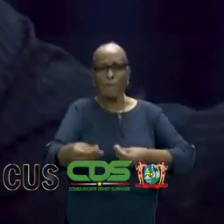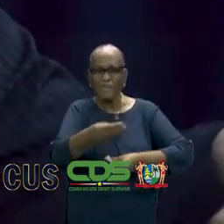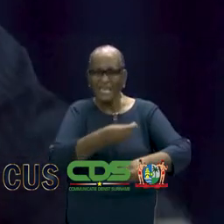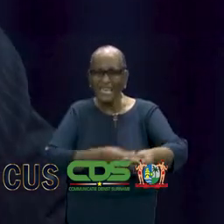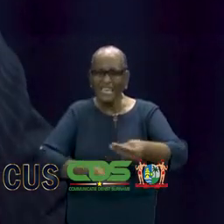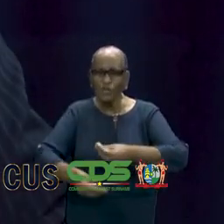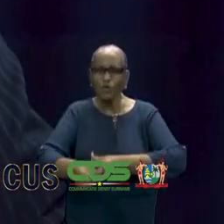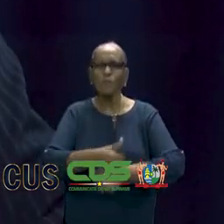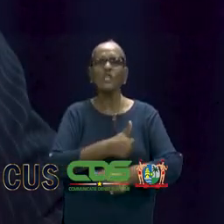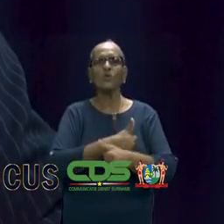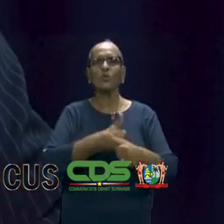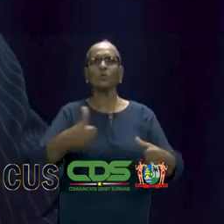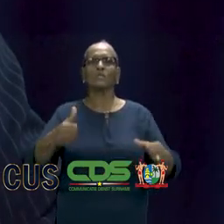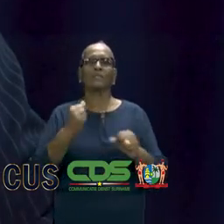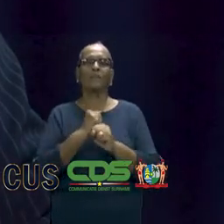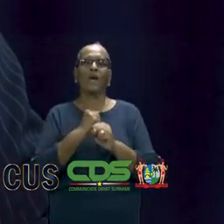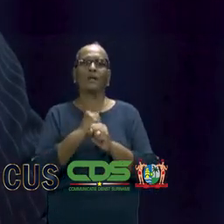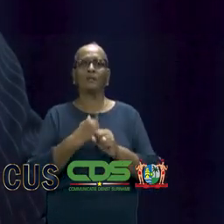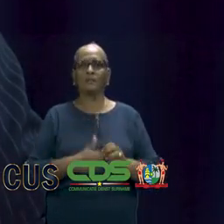diversifiëren.